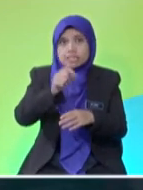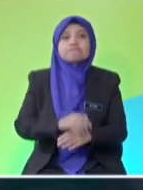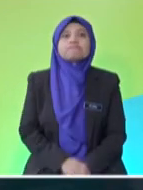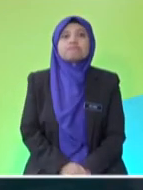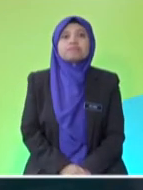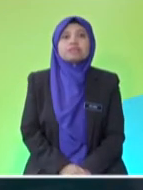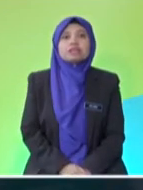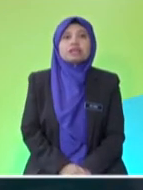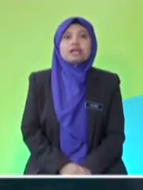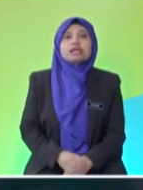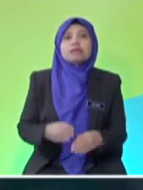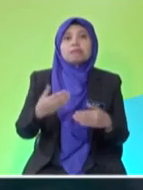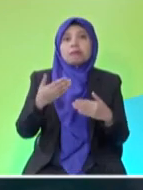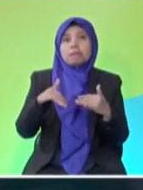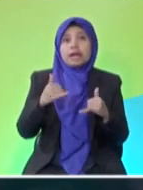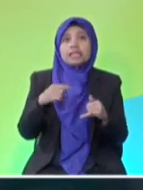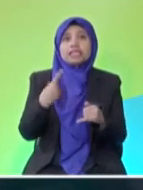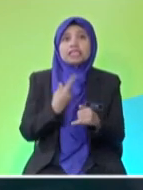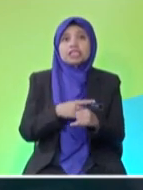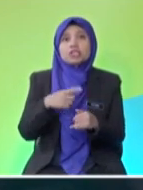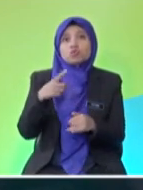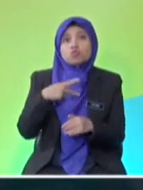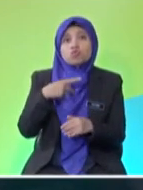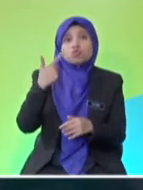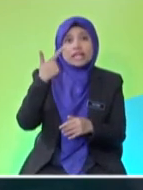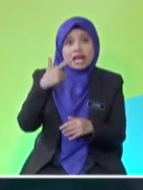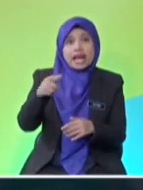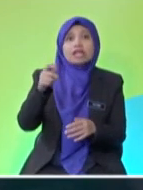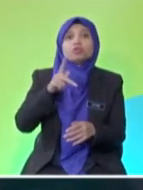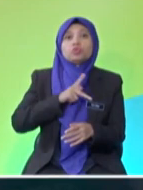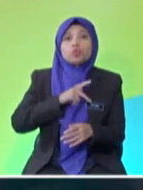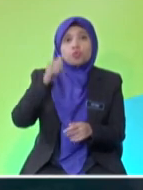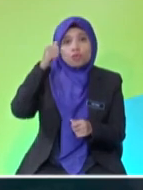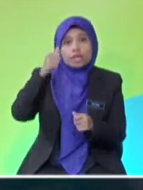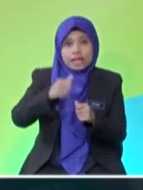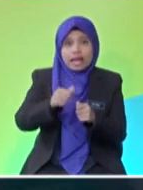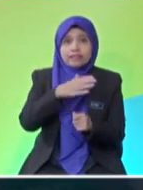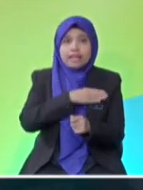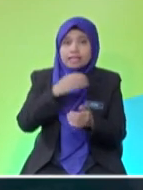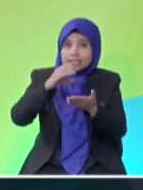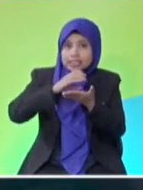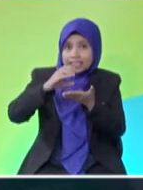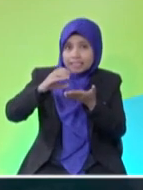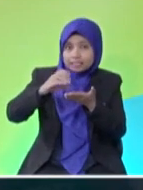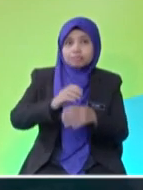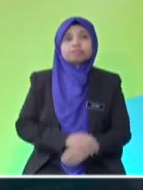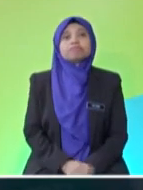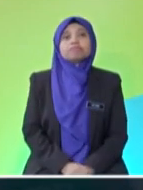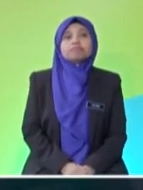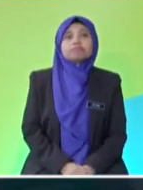kita dinamakan Kim yaitu kulihat ingat dan mencatat Oke